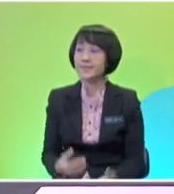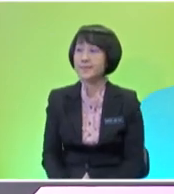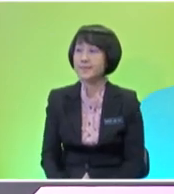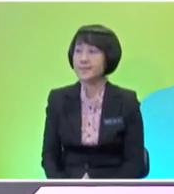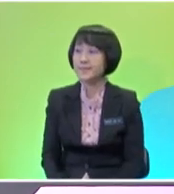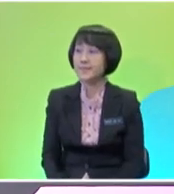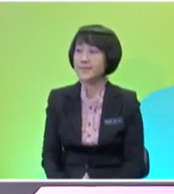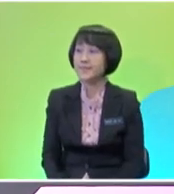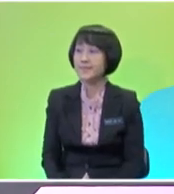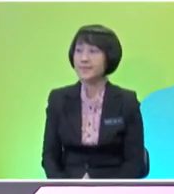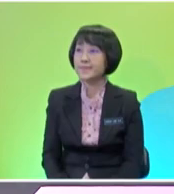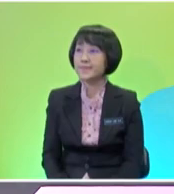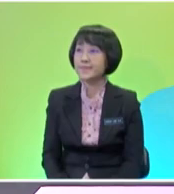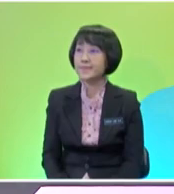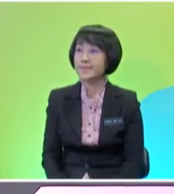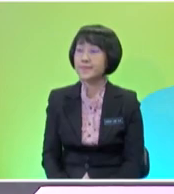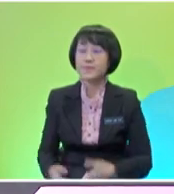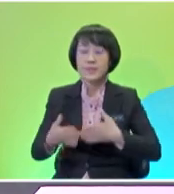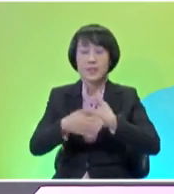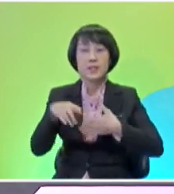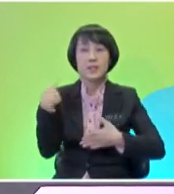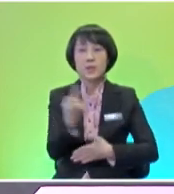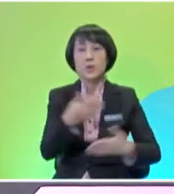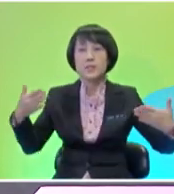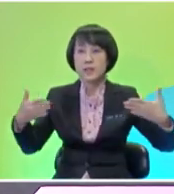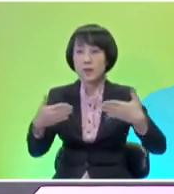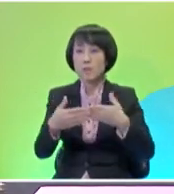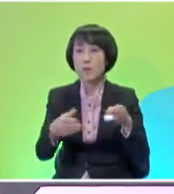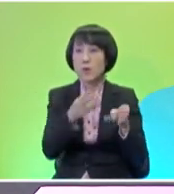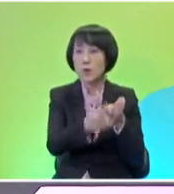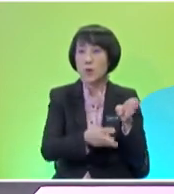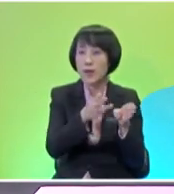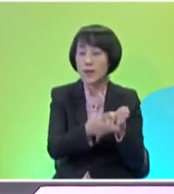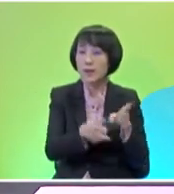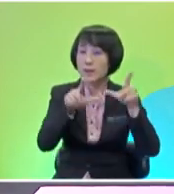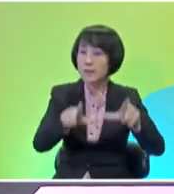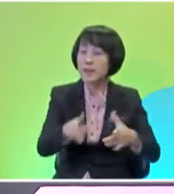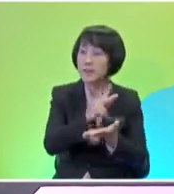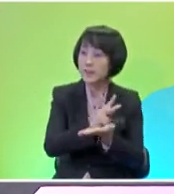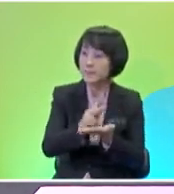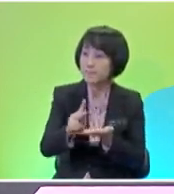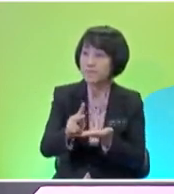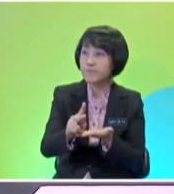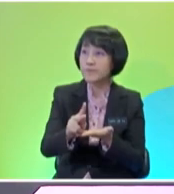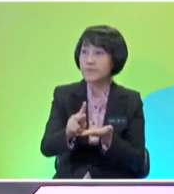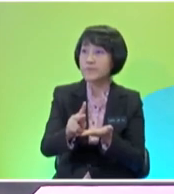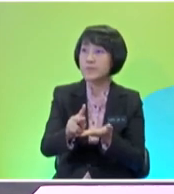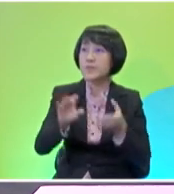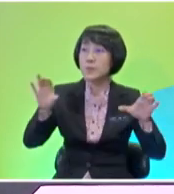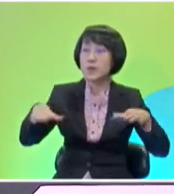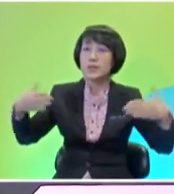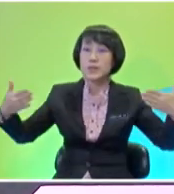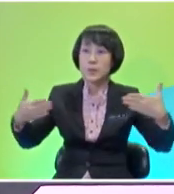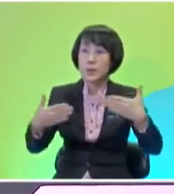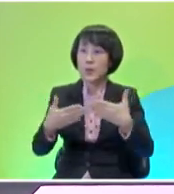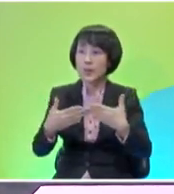So selepas kita dah buat penyambungan wayar, kita dah lekatkan dengan kemas. Okey, barulah kita buat sambungan semula.